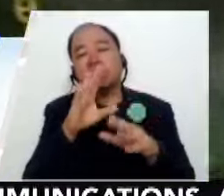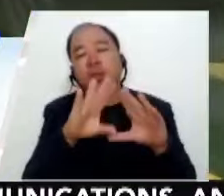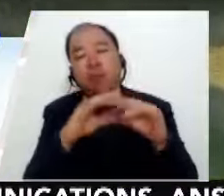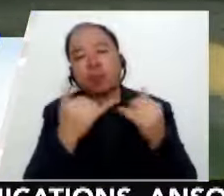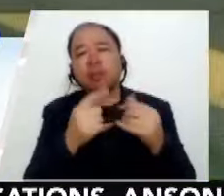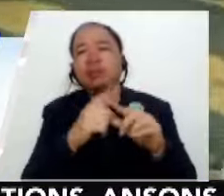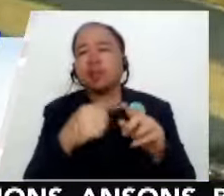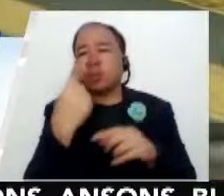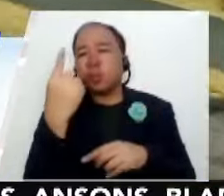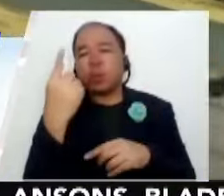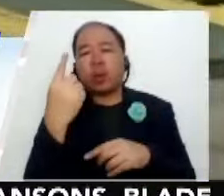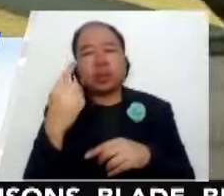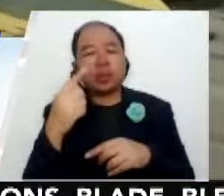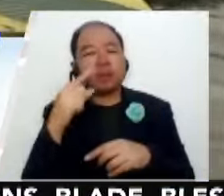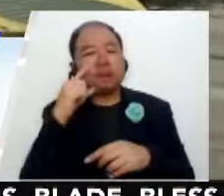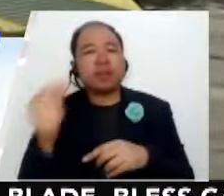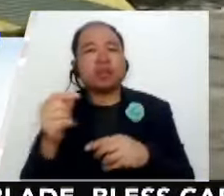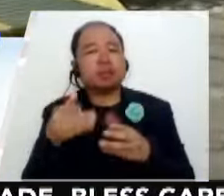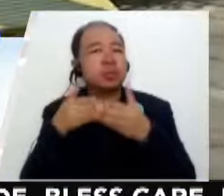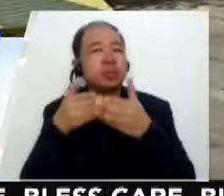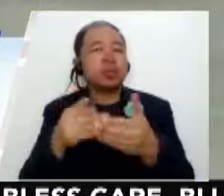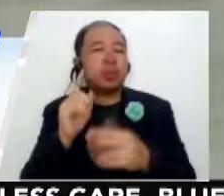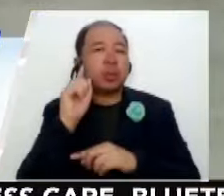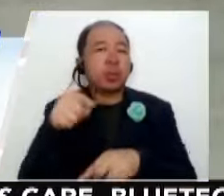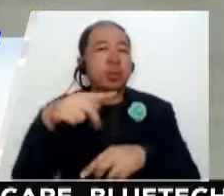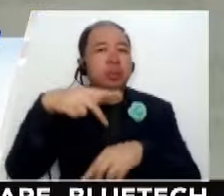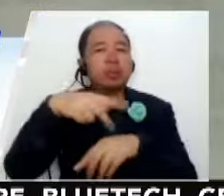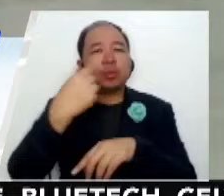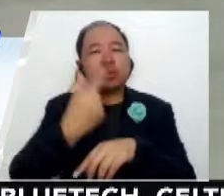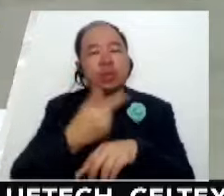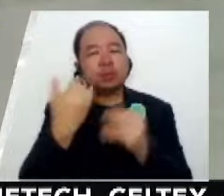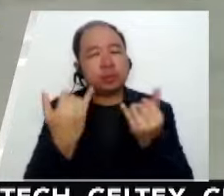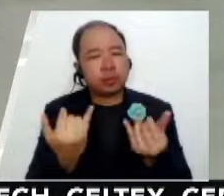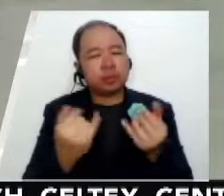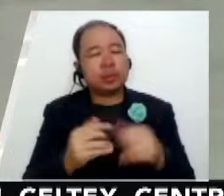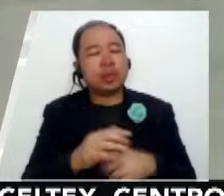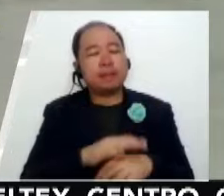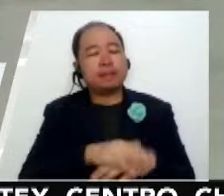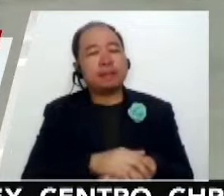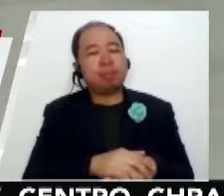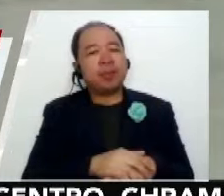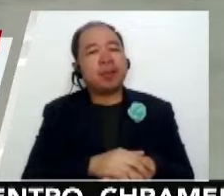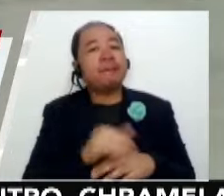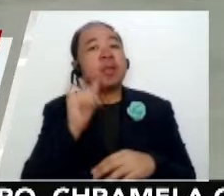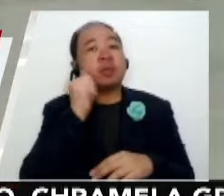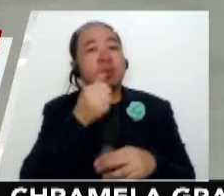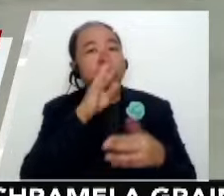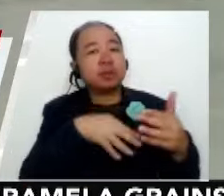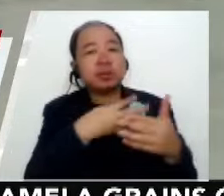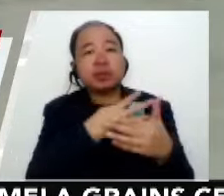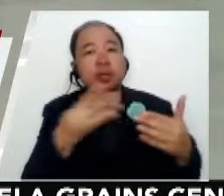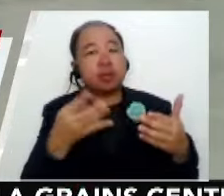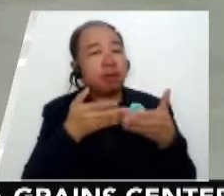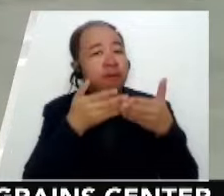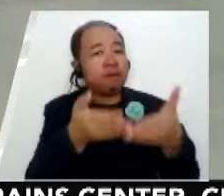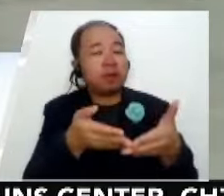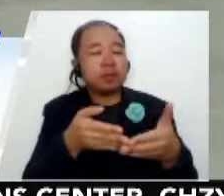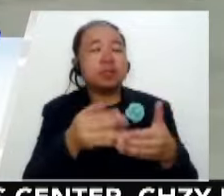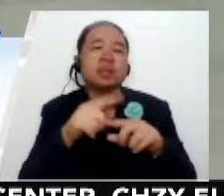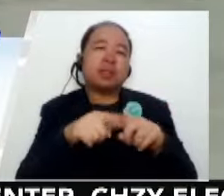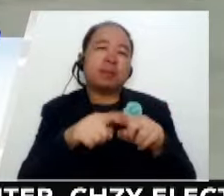fast craft patungong Puerto Galera ngayong hapon. Ang biyahe ng mga fast craft bukas depende sa panahon. Kung mataas pa rin ang mga